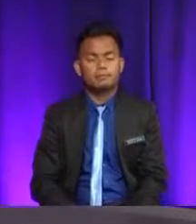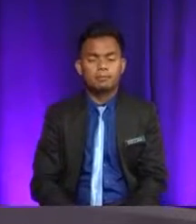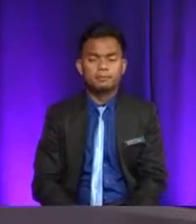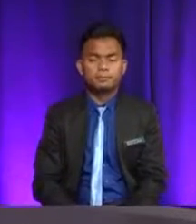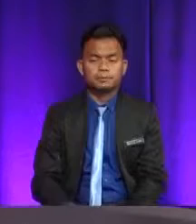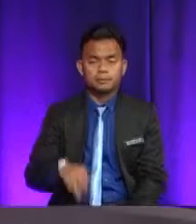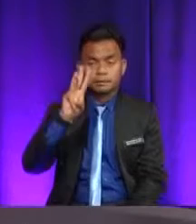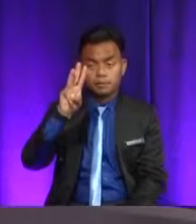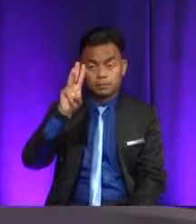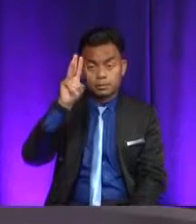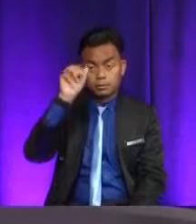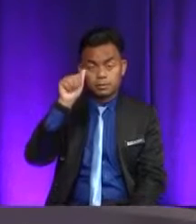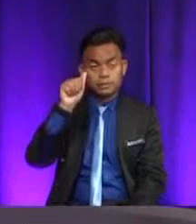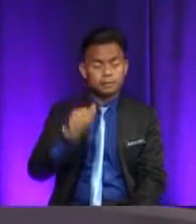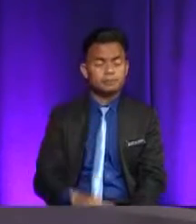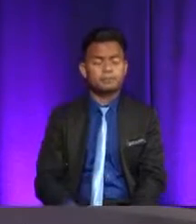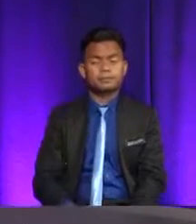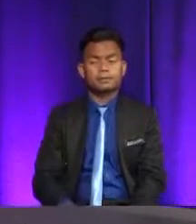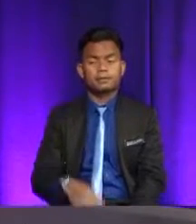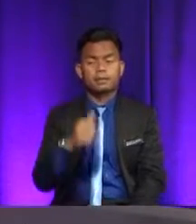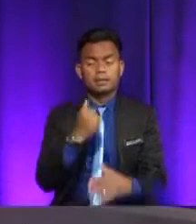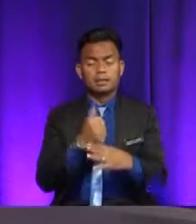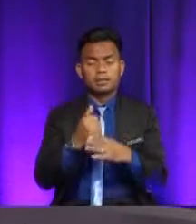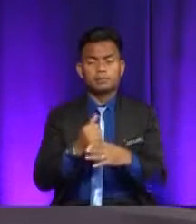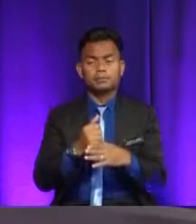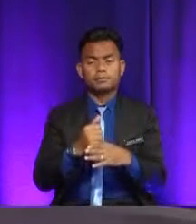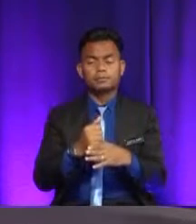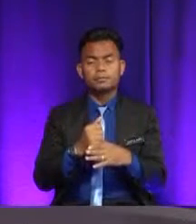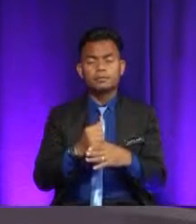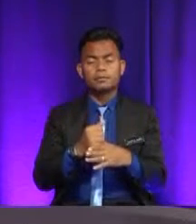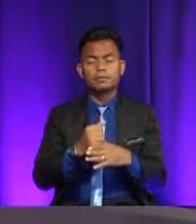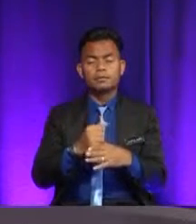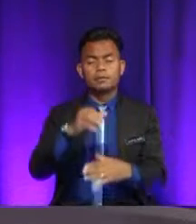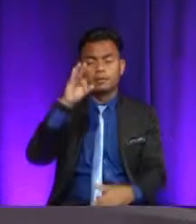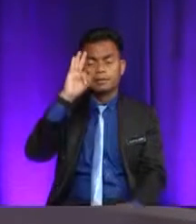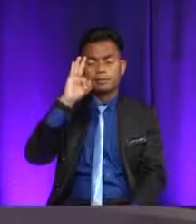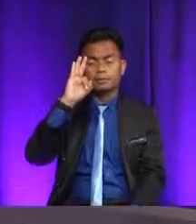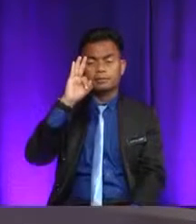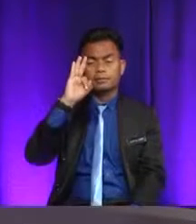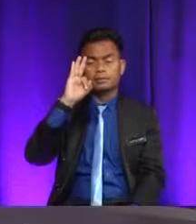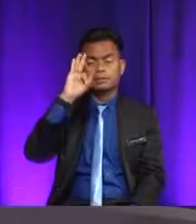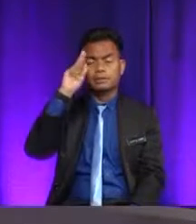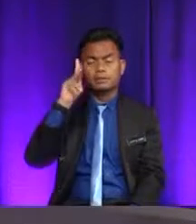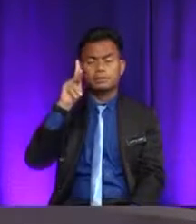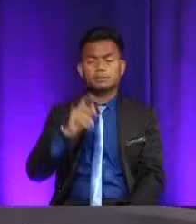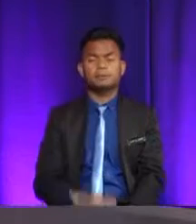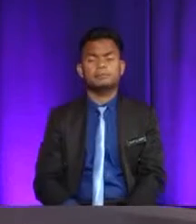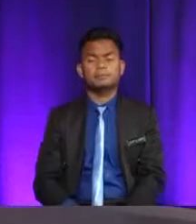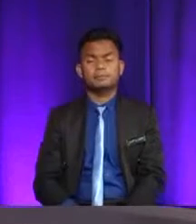WWE ataupun fungsi kerja e lebih besar daripada wb